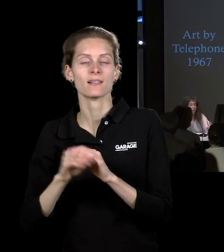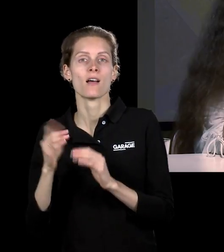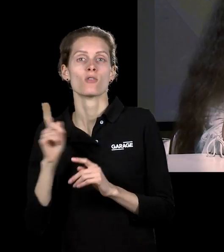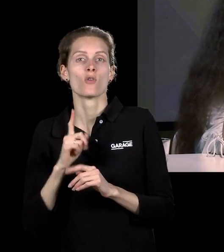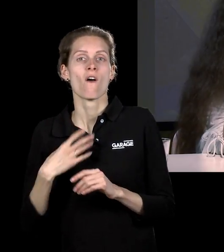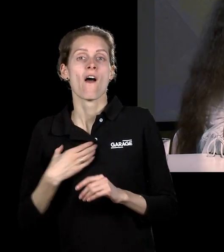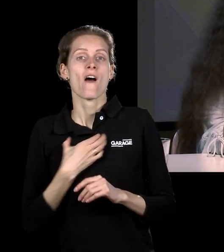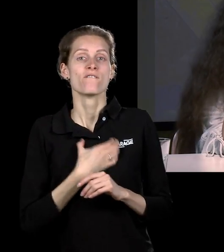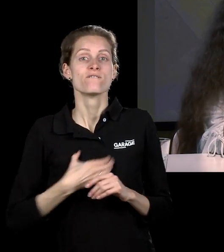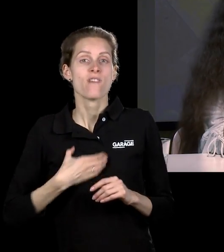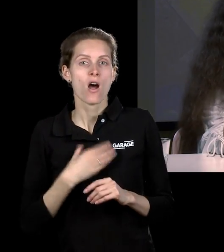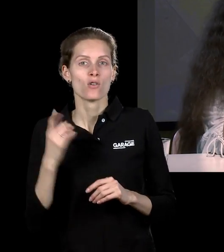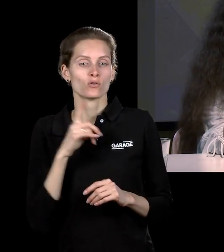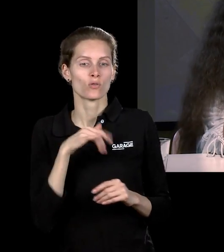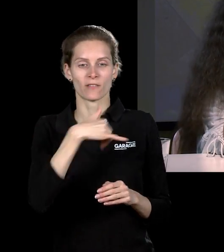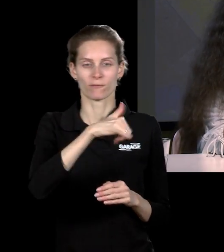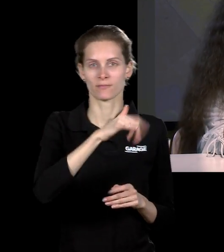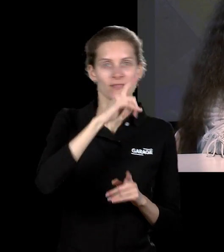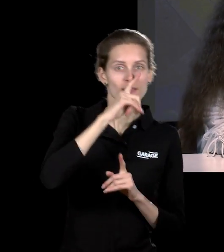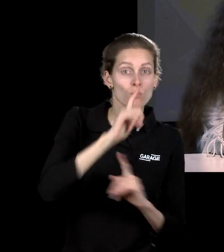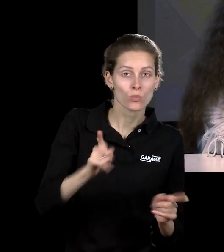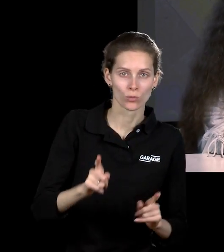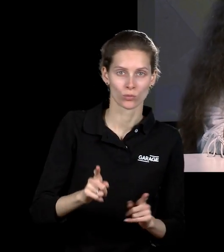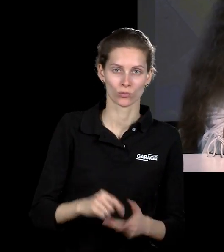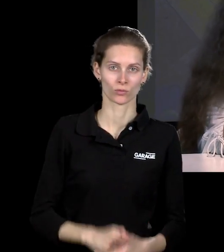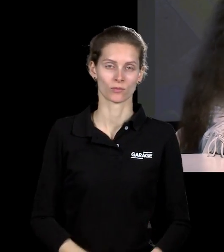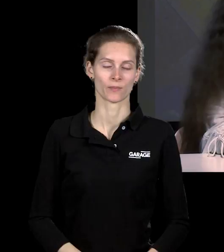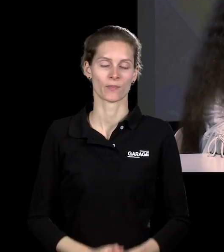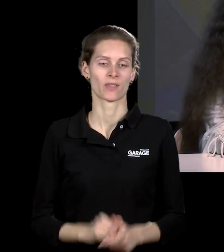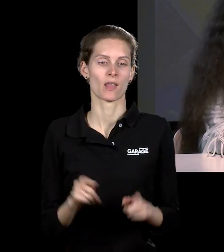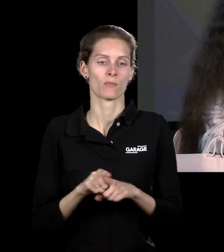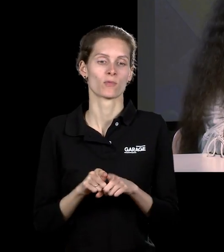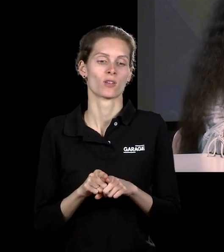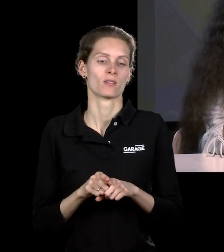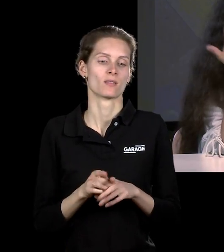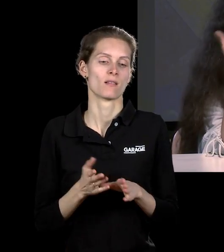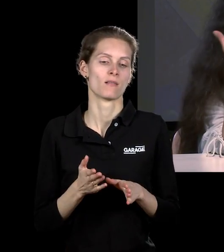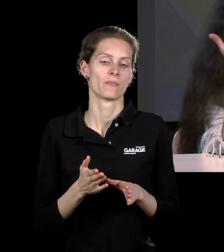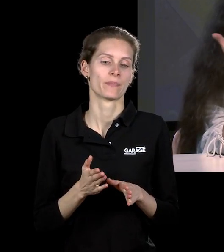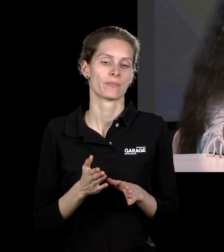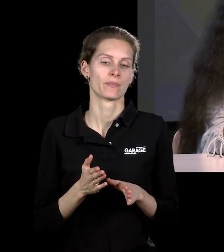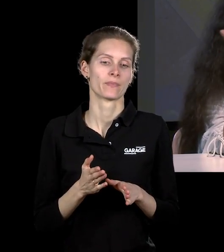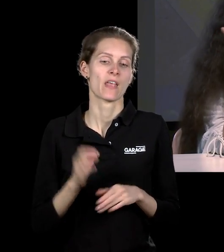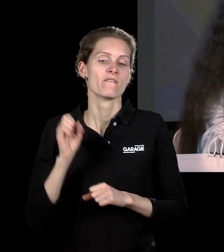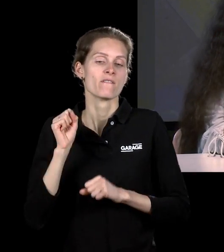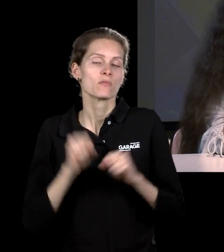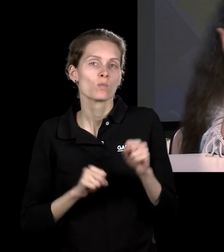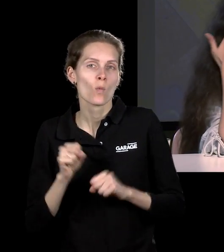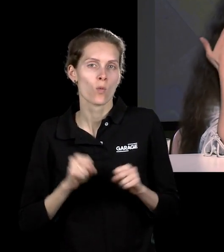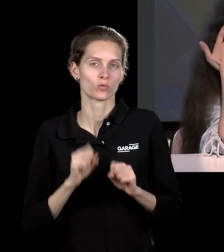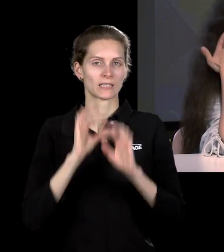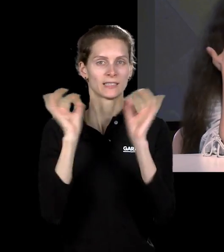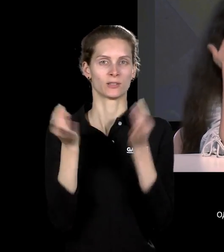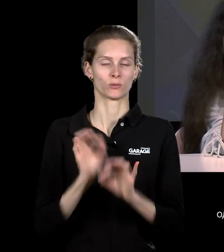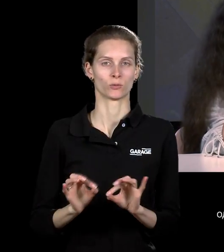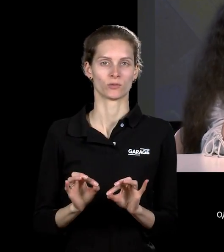самая история про невидимое произведение искусства, про потенциальное произведение искусства, которое в этой замечательной